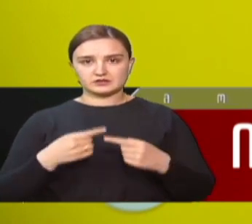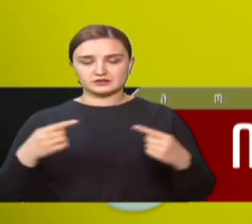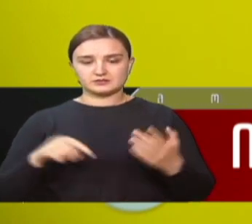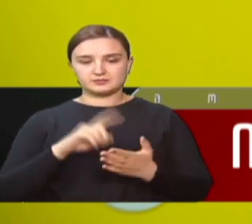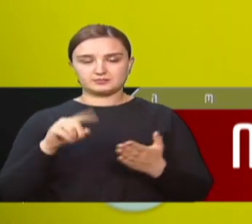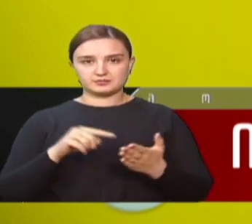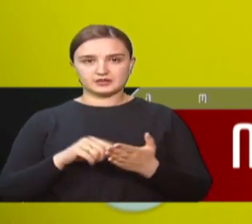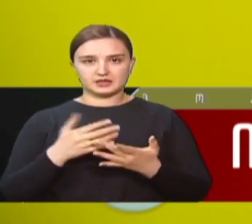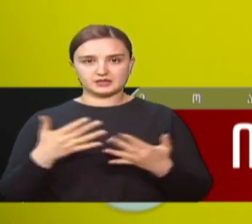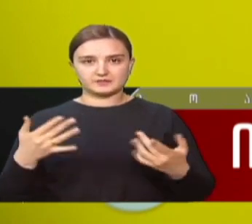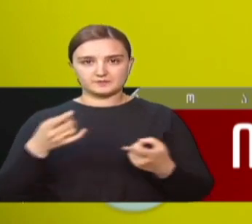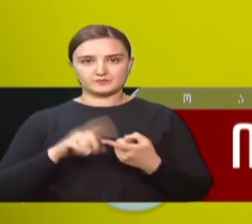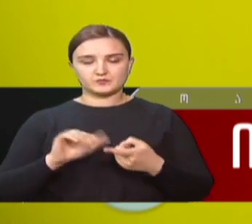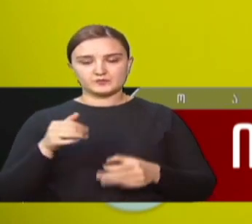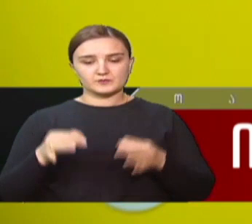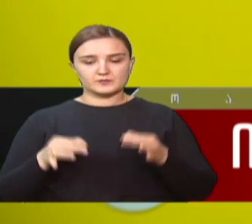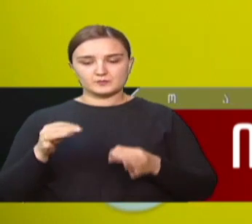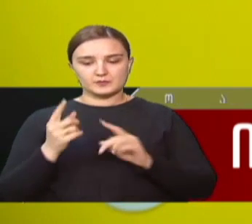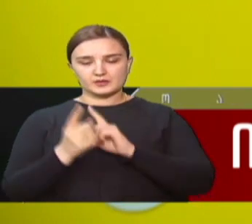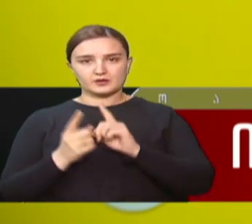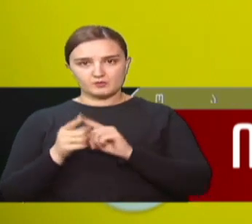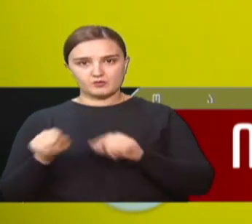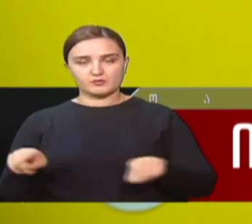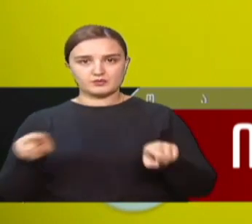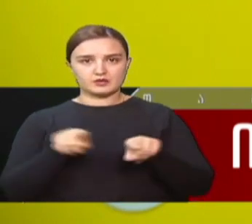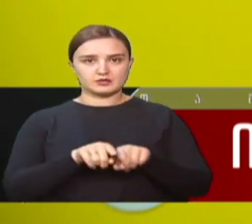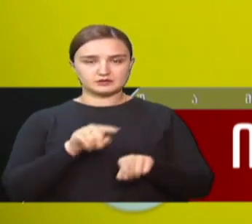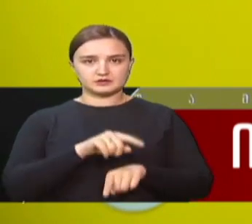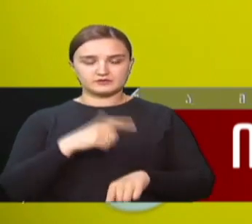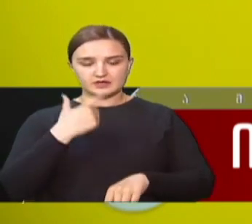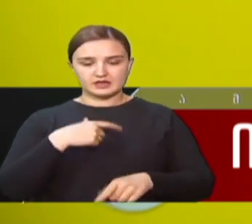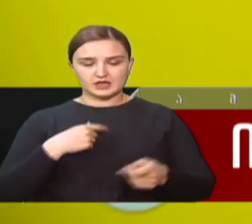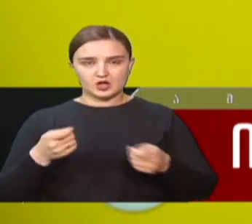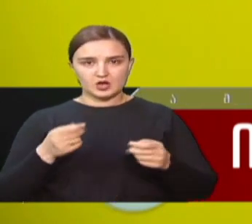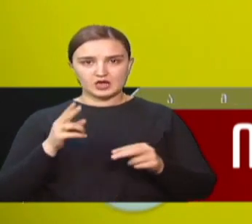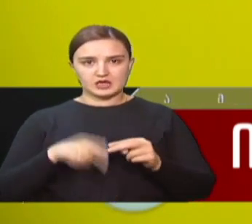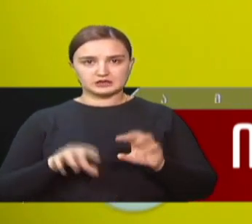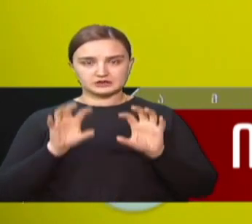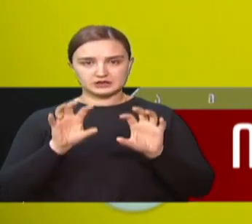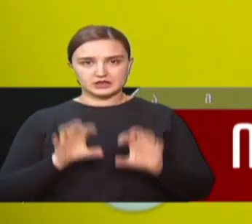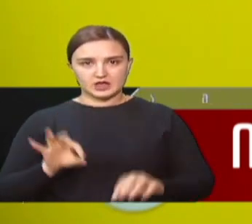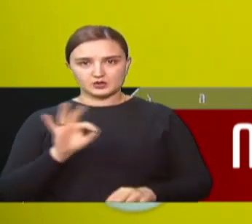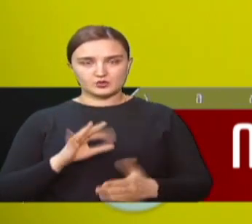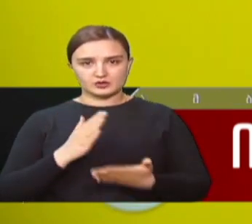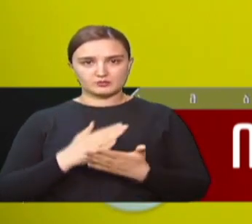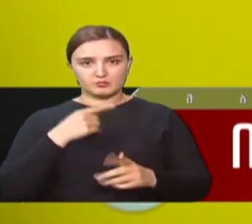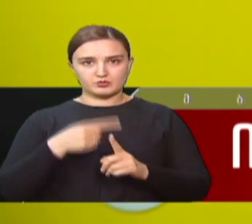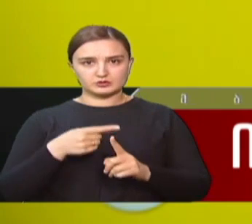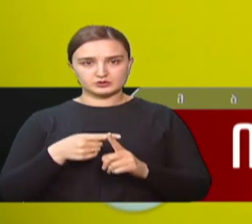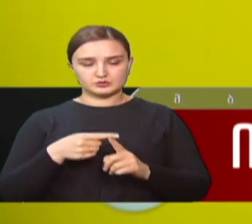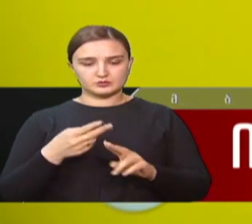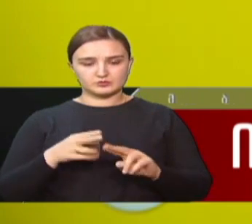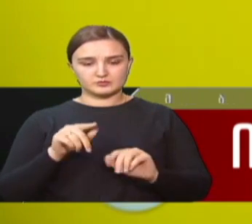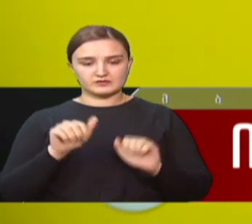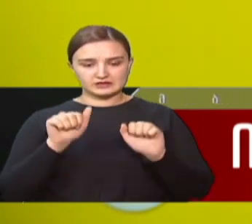საკითხებთან დაკავშირებით, როგორც სასამართლო რეფორმის თაობაზე, ასევე დეოლიგარქიზაციის კანონზე არის პოზიტიური, იმიტომ რომ ცხადია